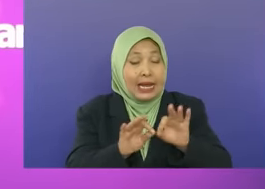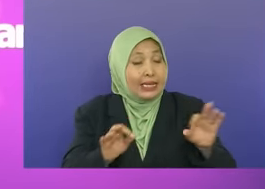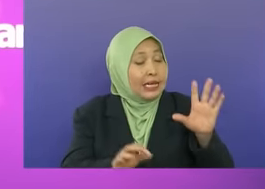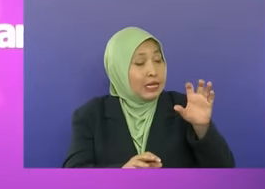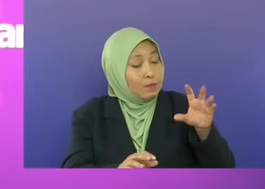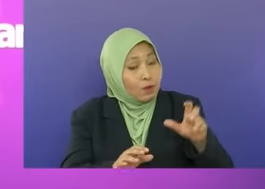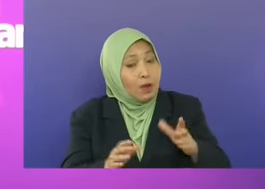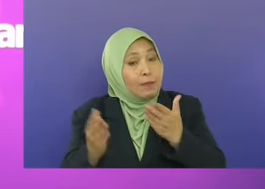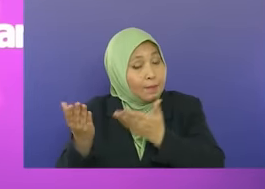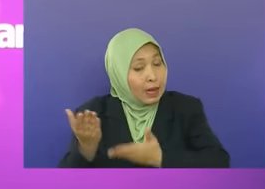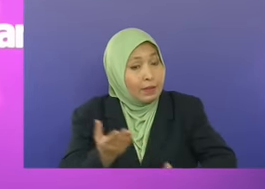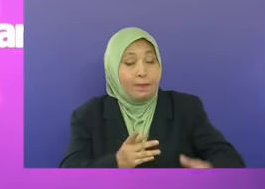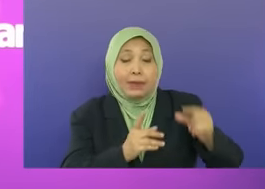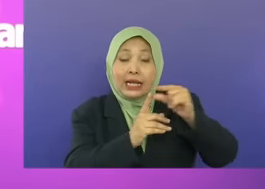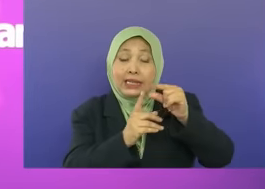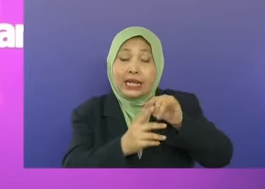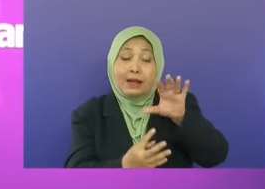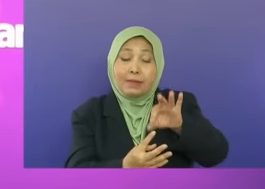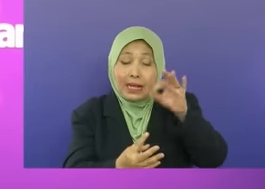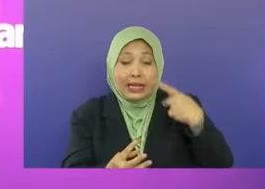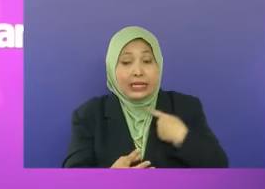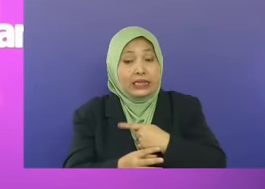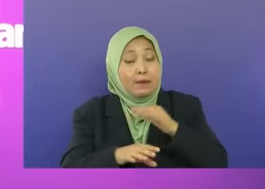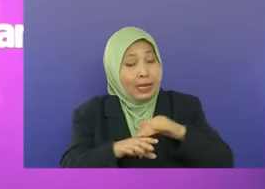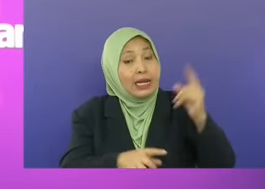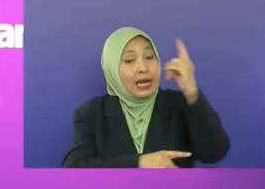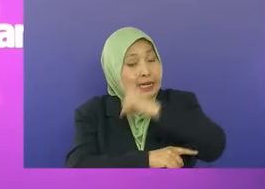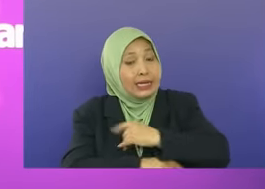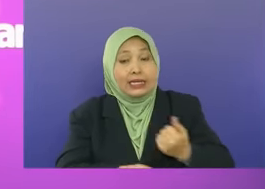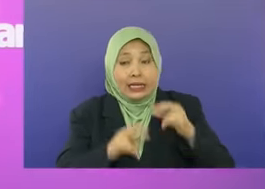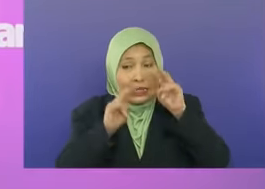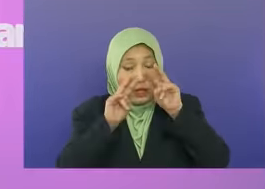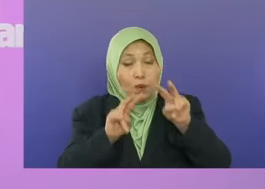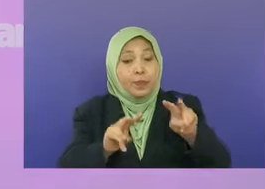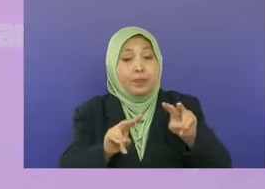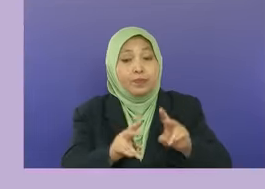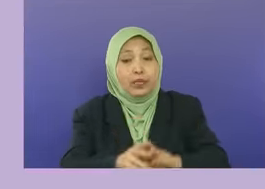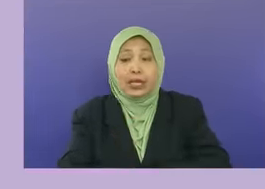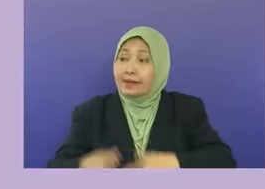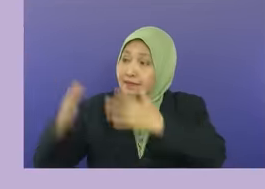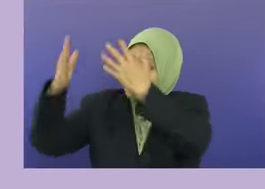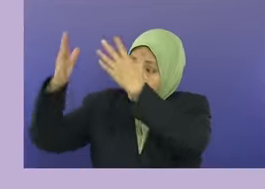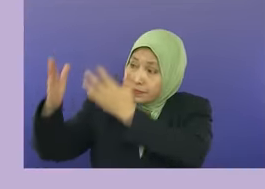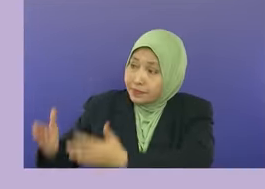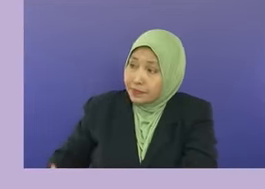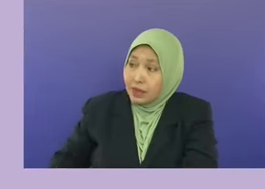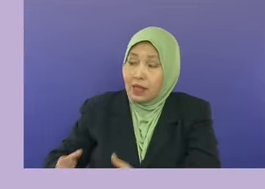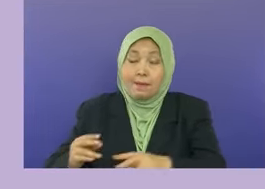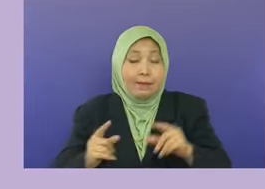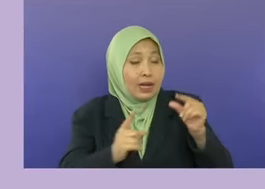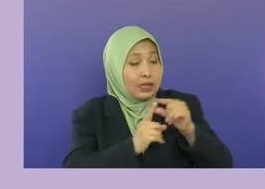kepada perkataan pilihan kita pada hari ini kita saksikan yaitu perkataan